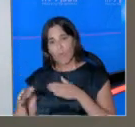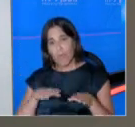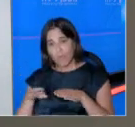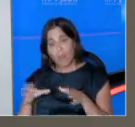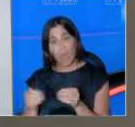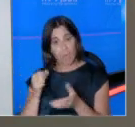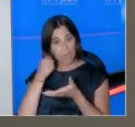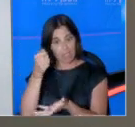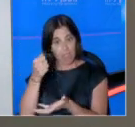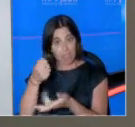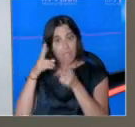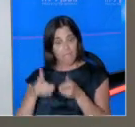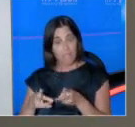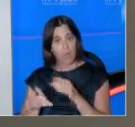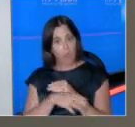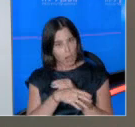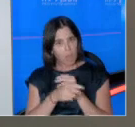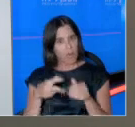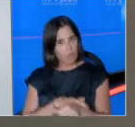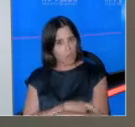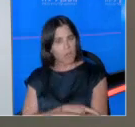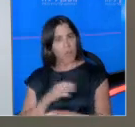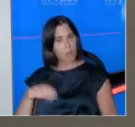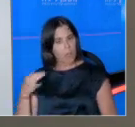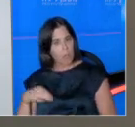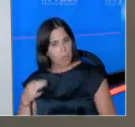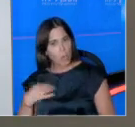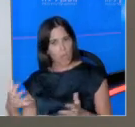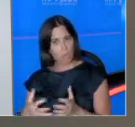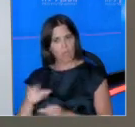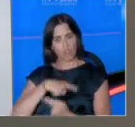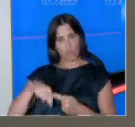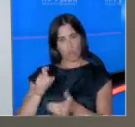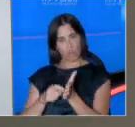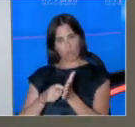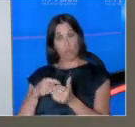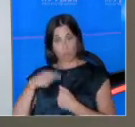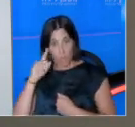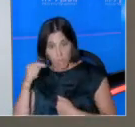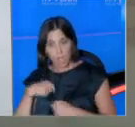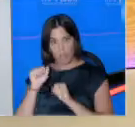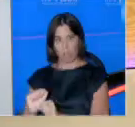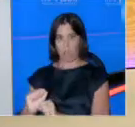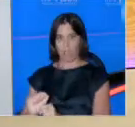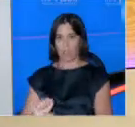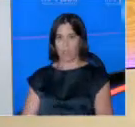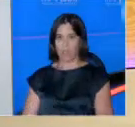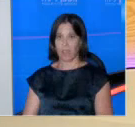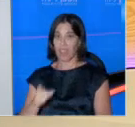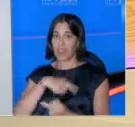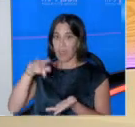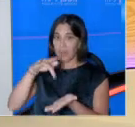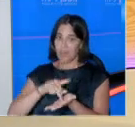עם תקציב, ונוכל להתפנות ולעסוק בריפוי החברתי שאנו כה זקוקים לו. זוהי דעתי ואני תומך בה. אנו